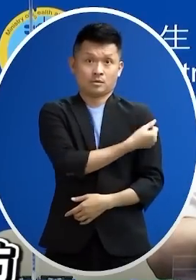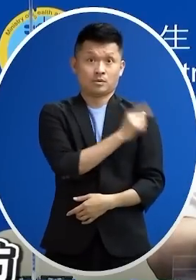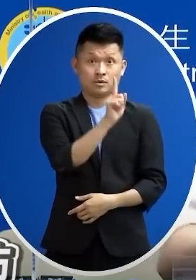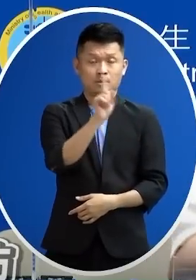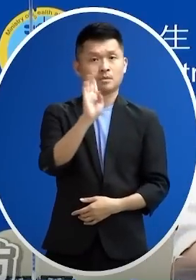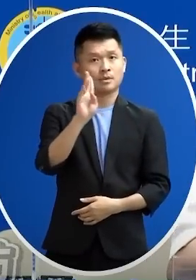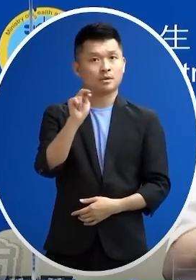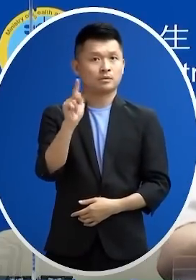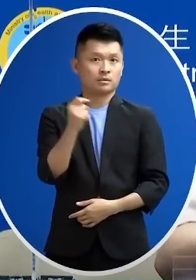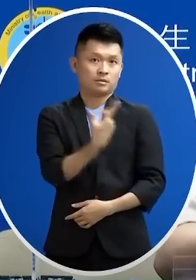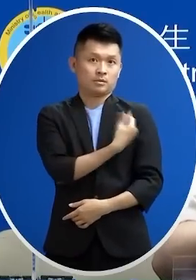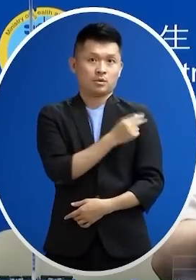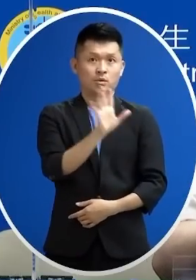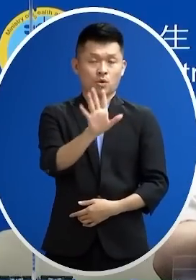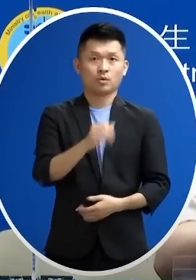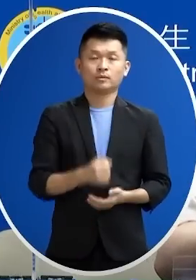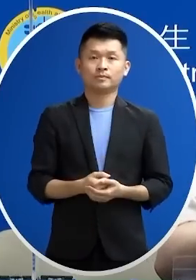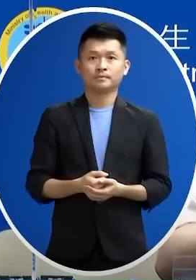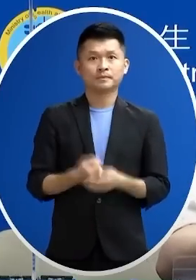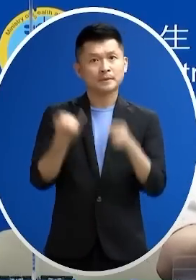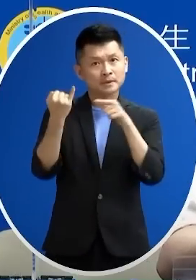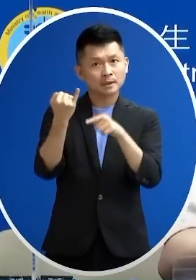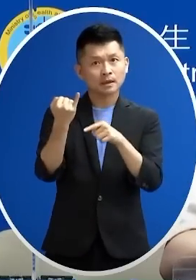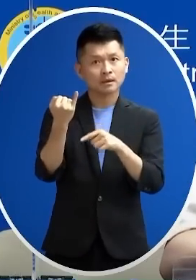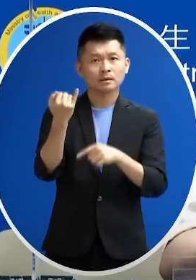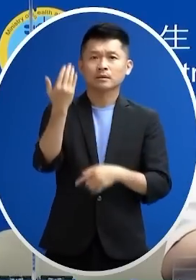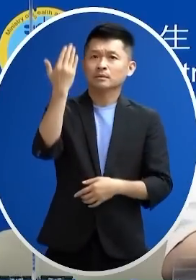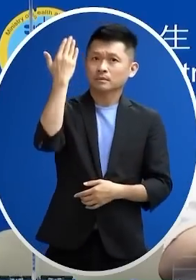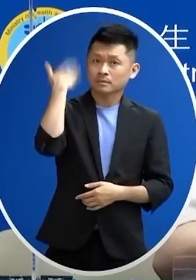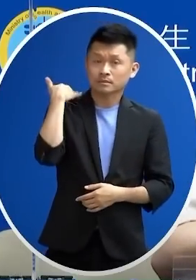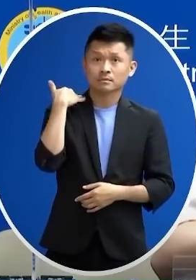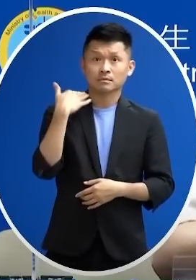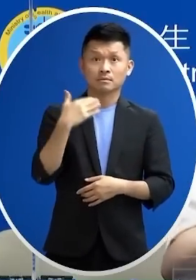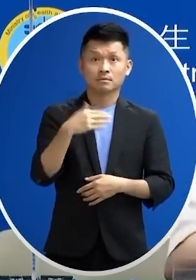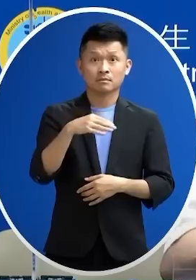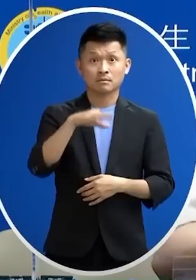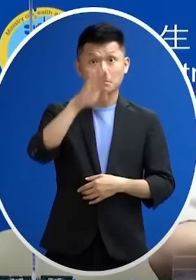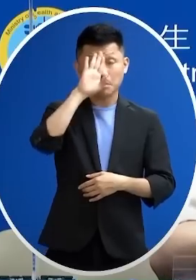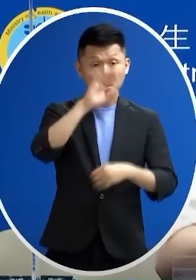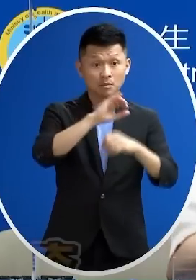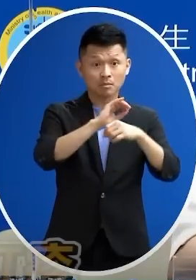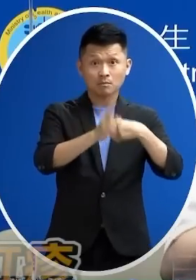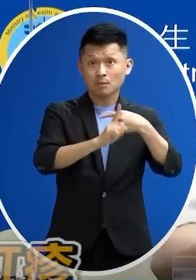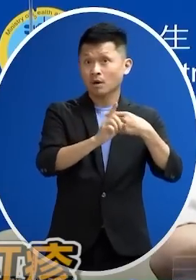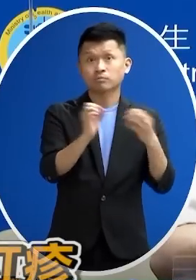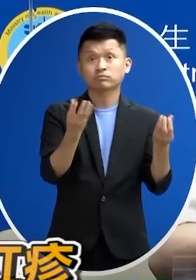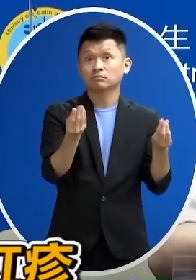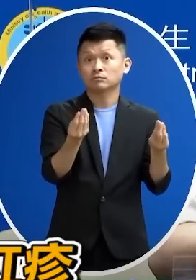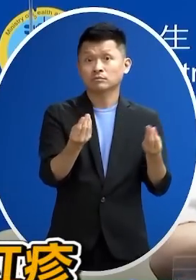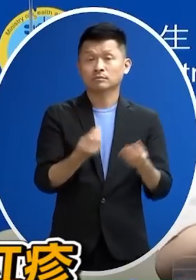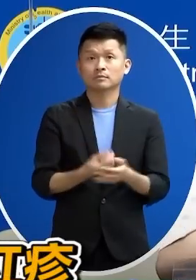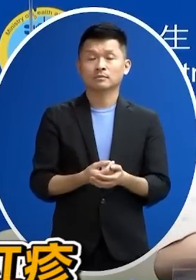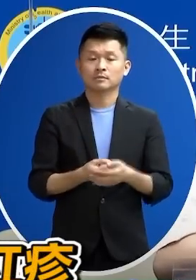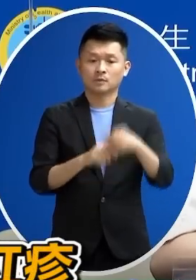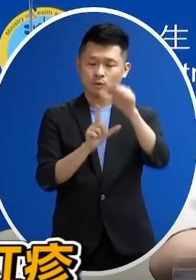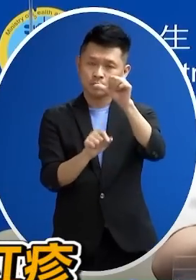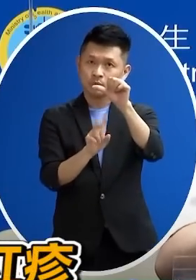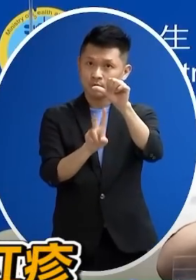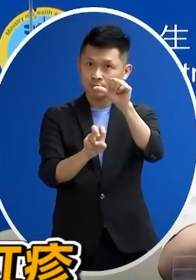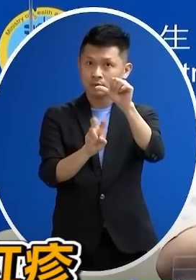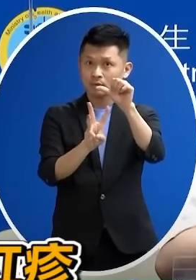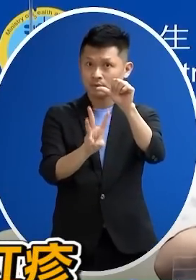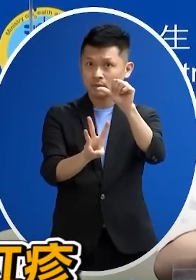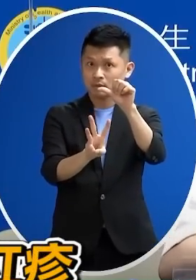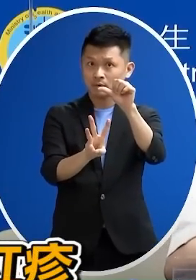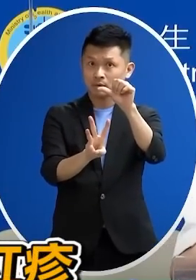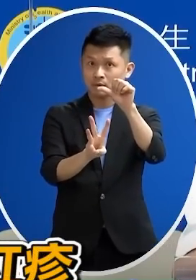的 BNT 的疫苗。他比较特别是，他先前并没有确诊过新冠病毒感染哈、哦。那不过在